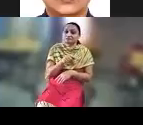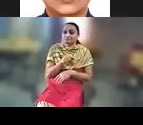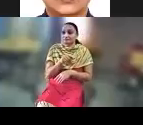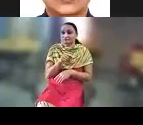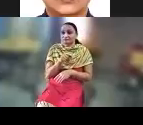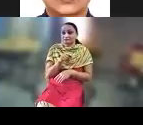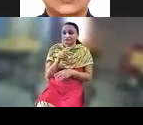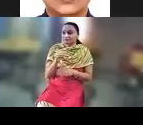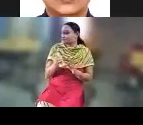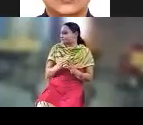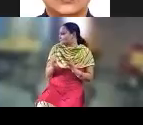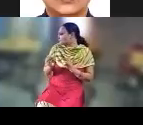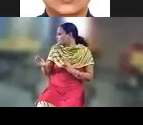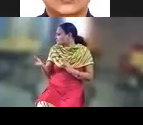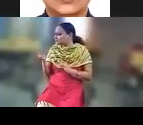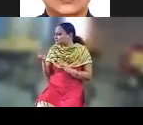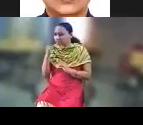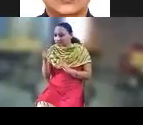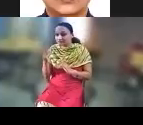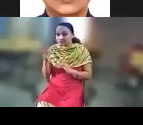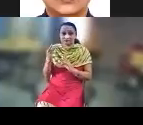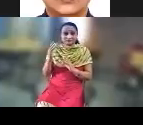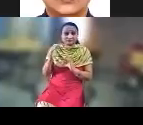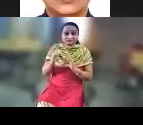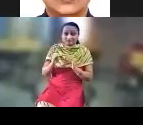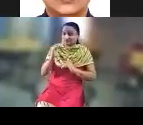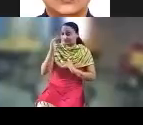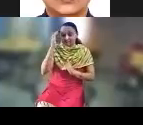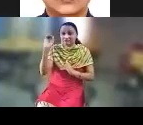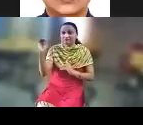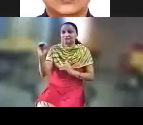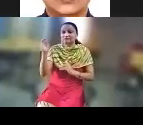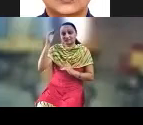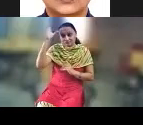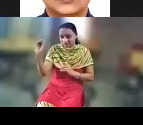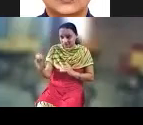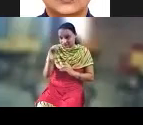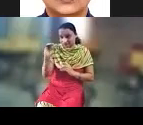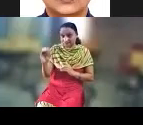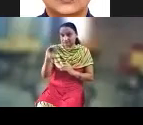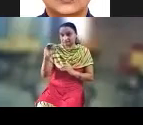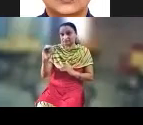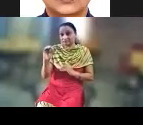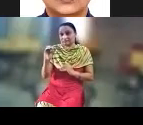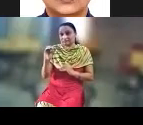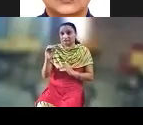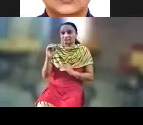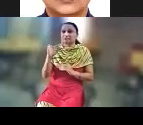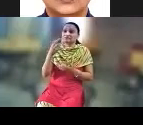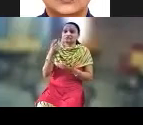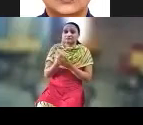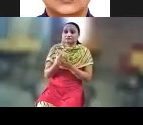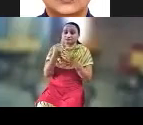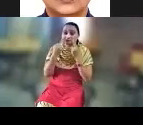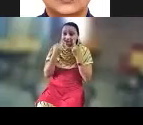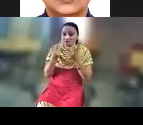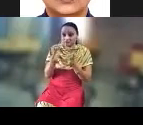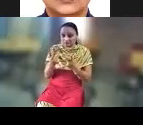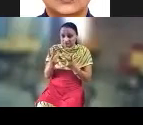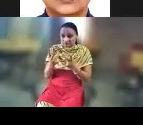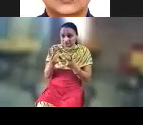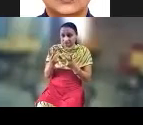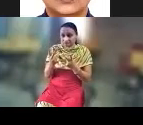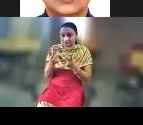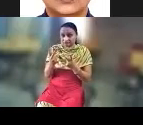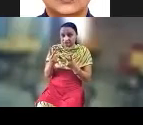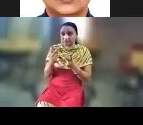है, उसको इससे आगे पता ही नहीं है, तो इसमें हमें ये भी देखने की जरूरत है कि जो यंग